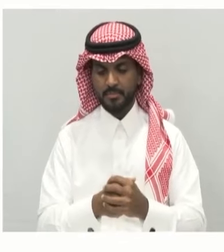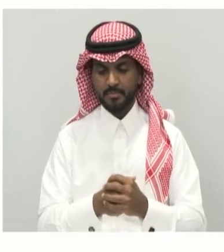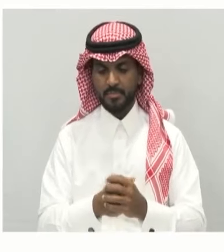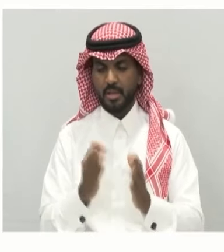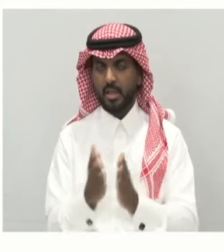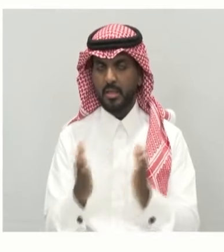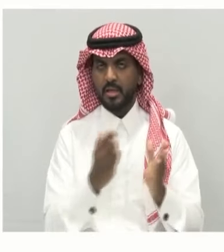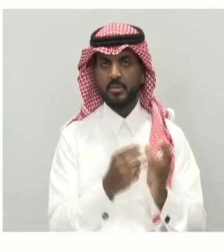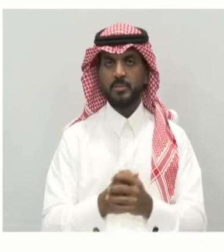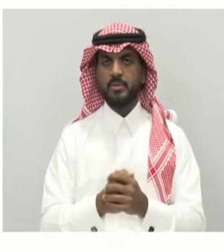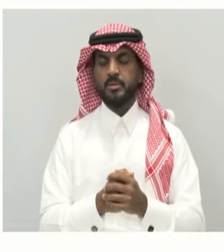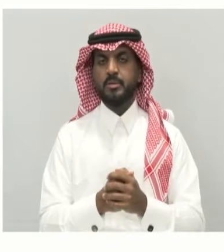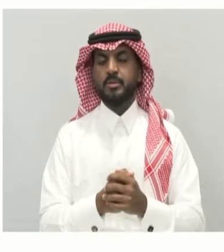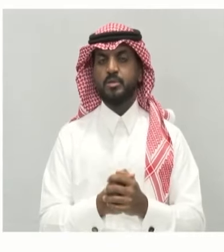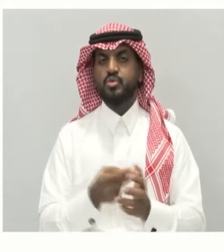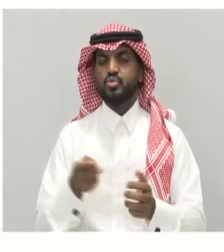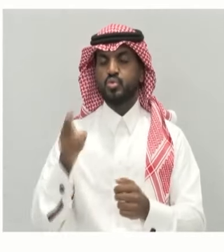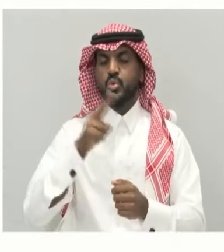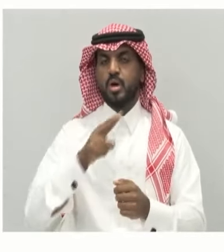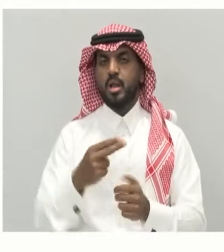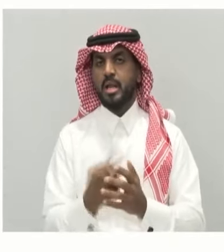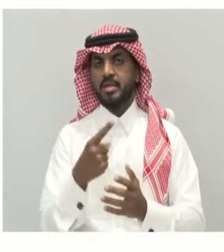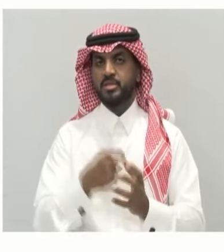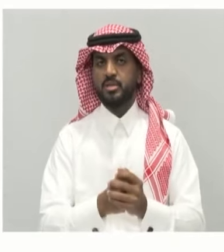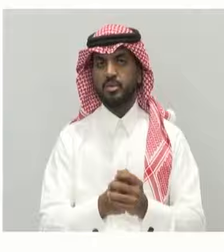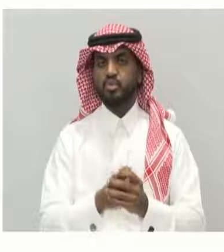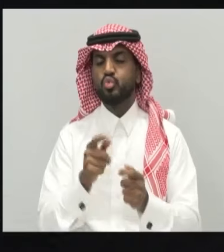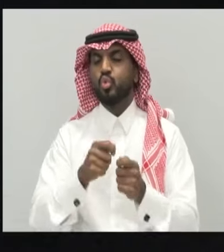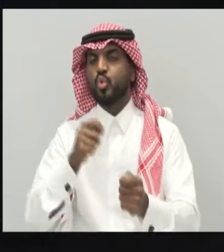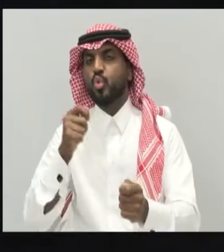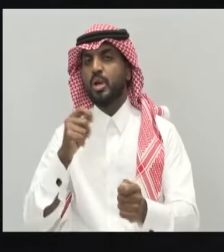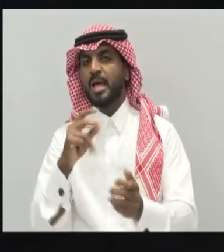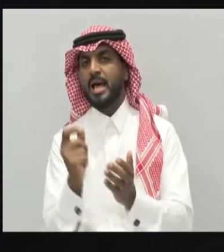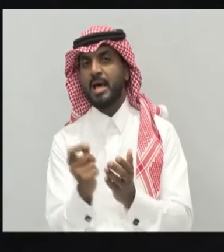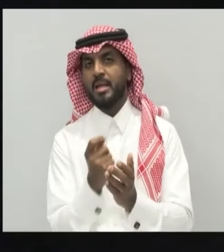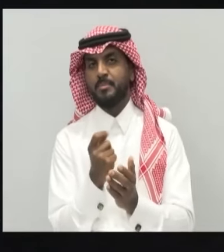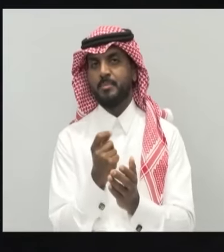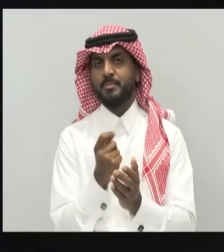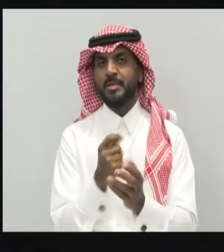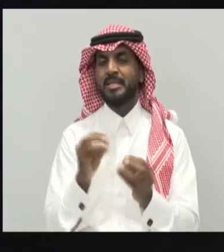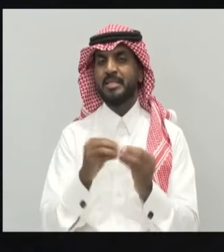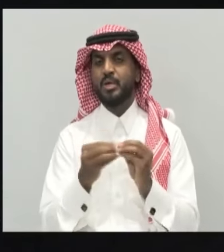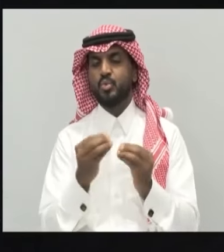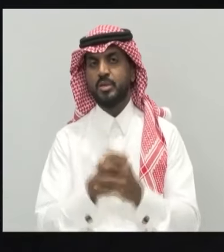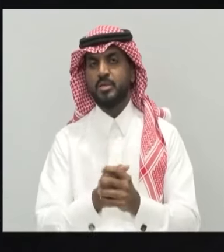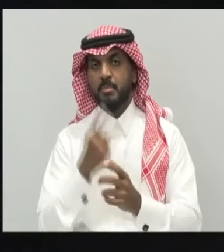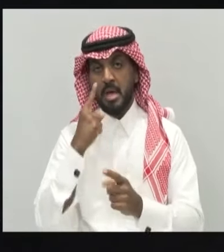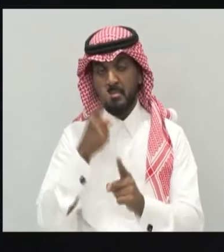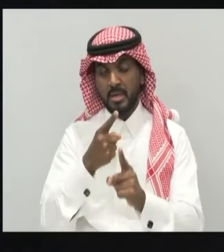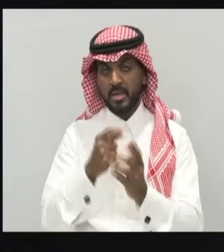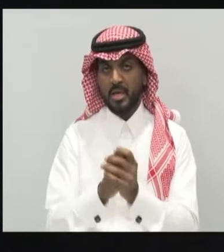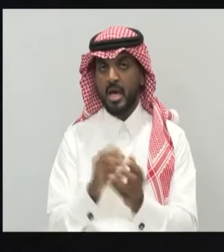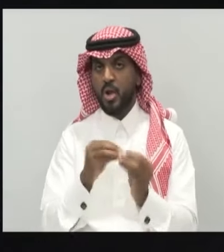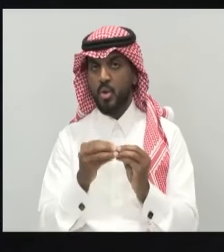ننتقل الان الى السؤال الحادي عشر طول قلم التلوين طول قلم التلوين الان امامك الوان طلع احد